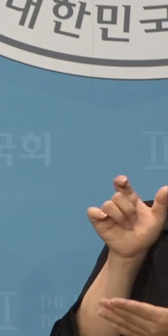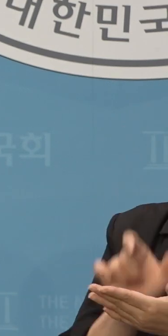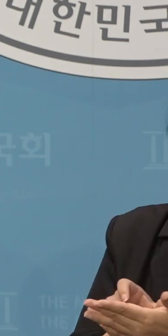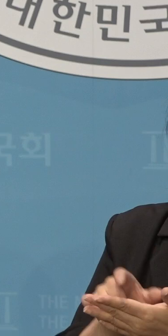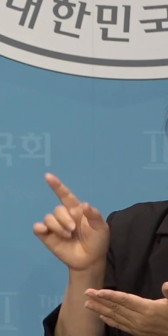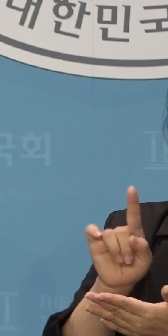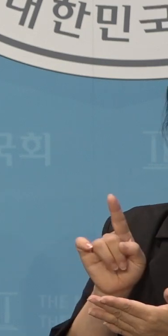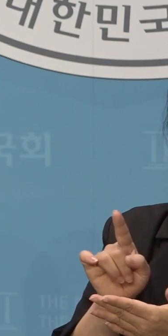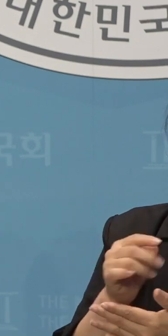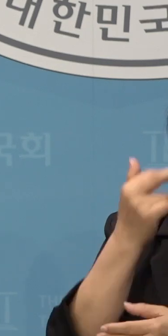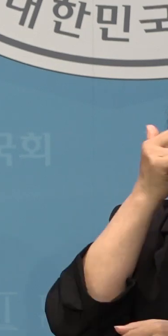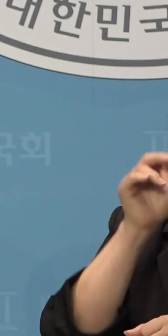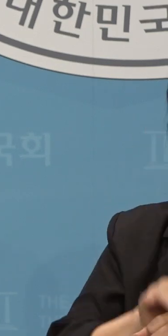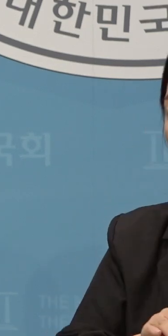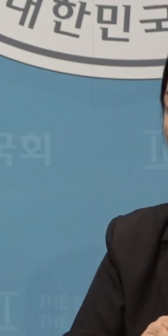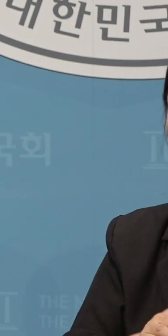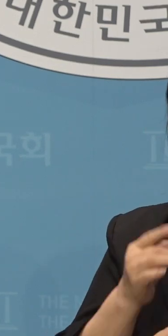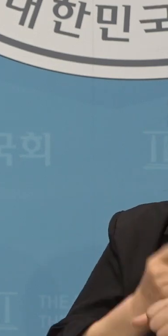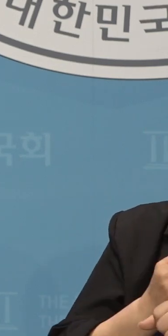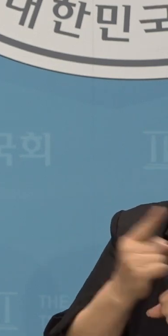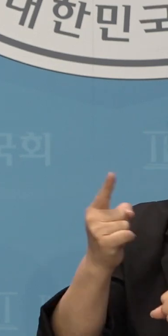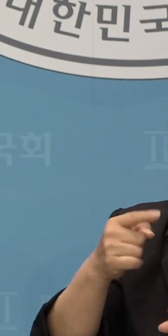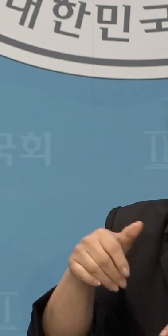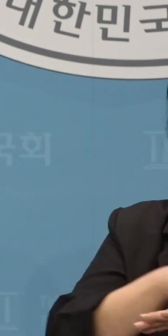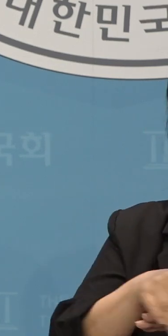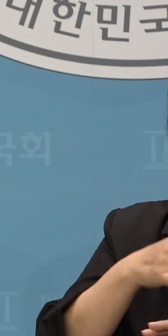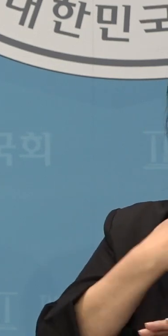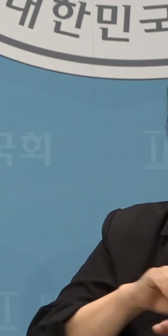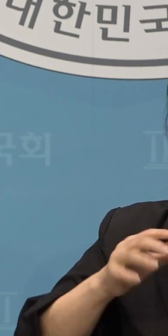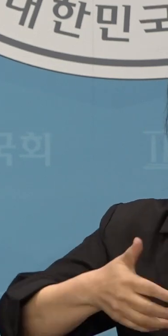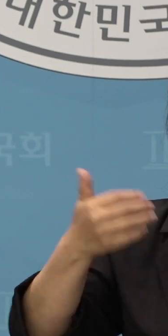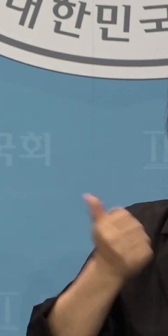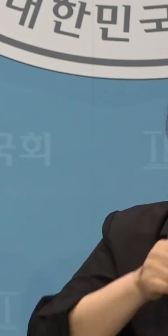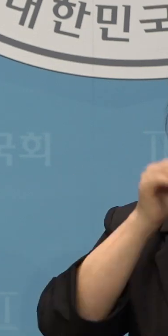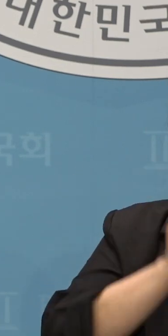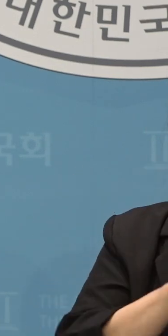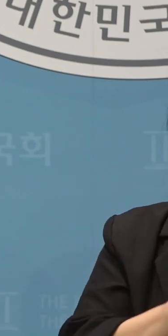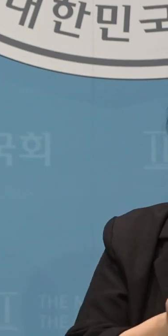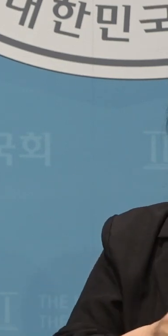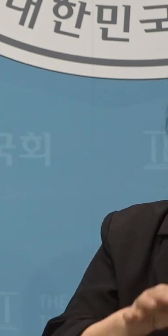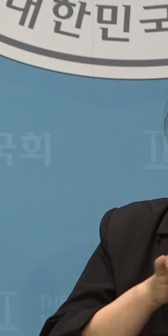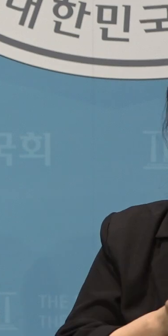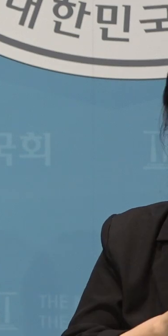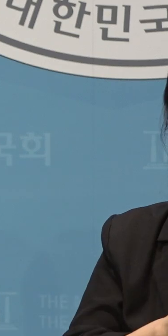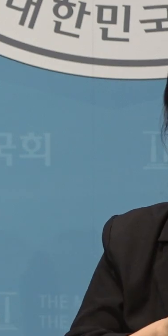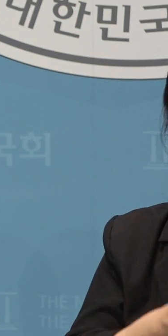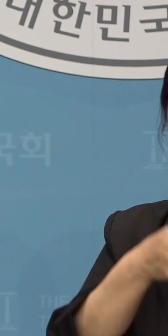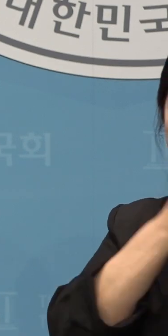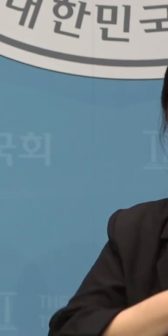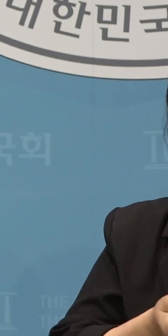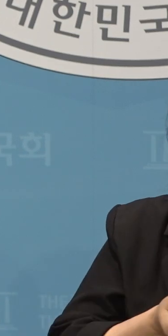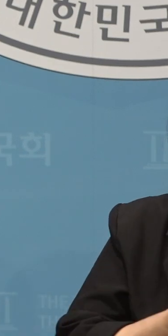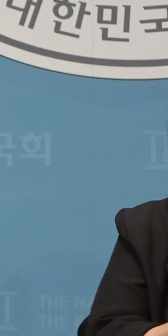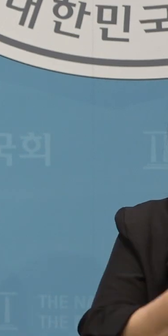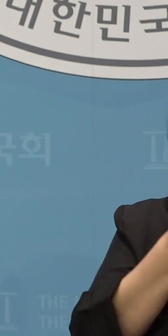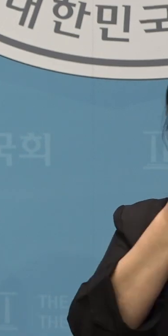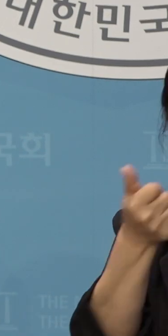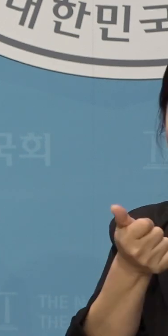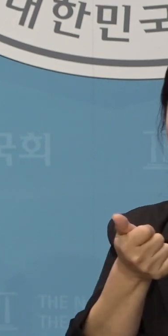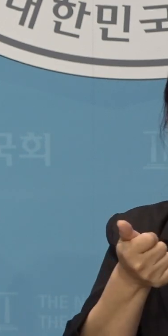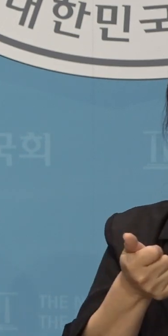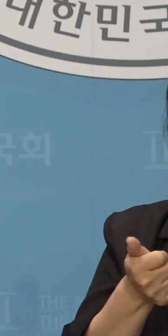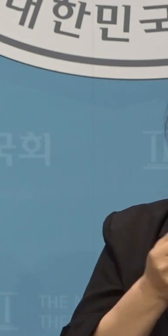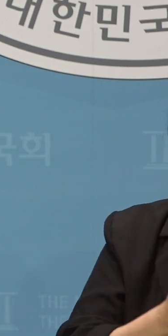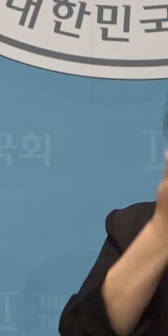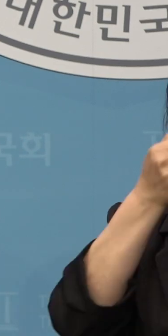더욱 황당합니다. 내년으로 예정된 총선에 미칠 영향이 적도록 서둘러 달라는 것입니다.